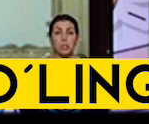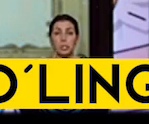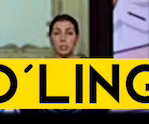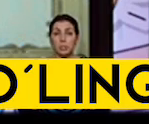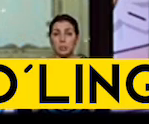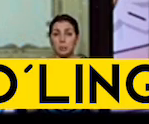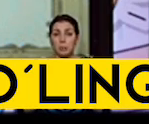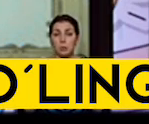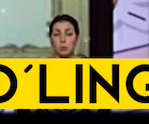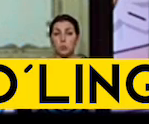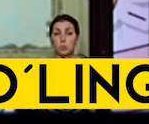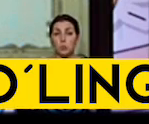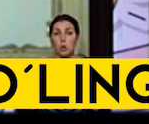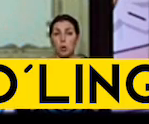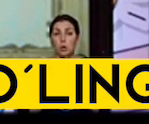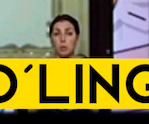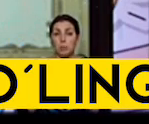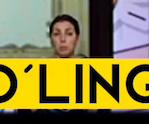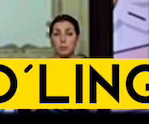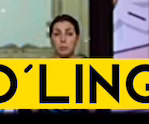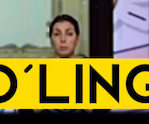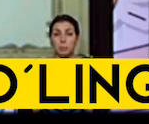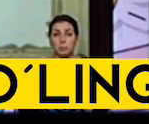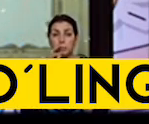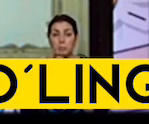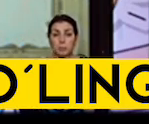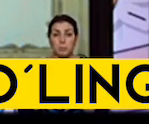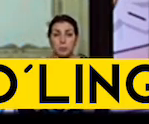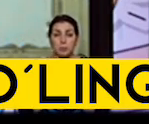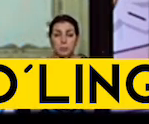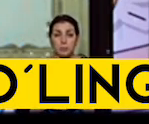qayerga ketmayman. Shu yerda qolaman debdi.